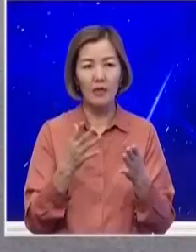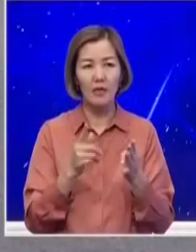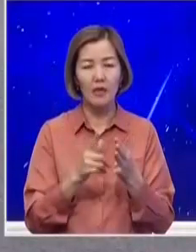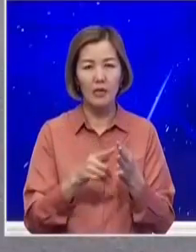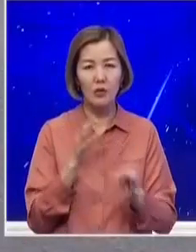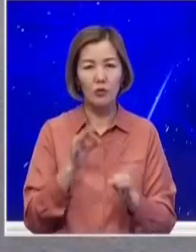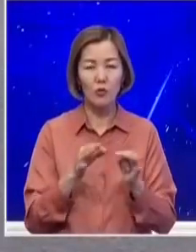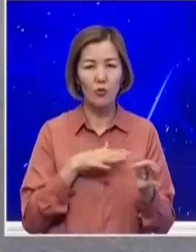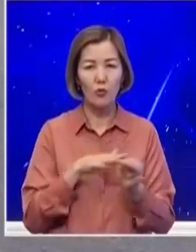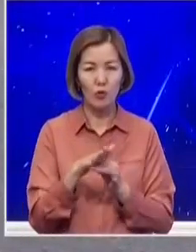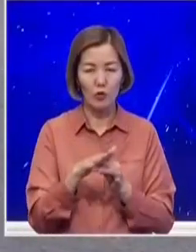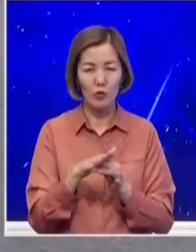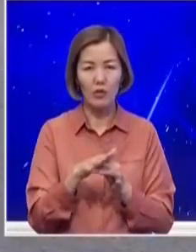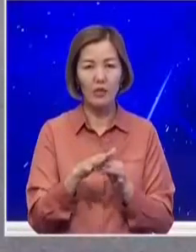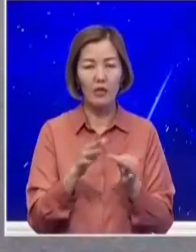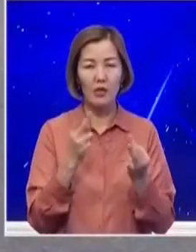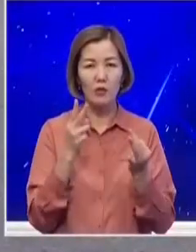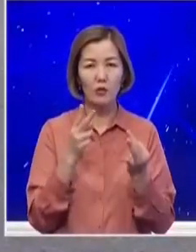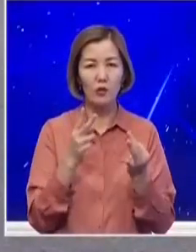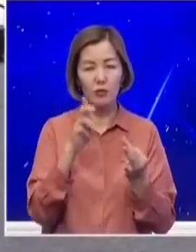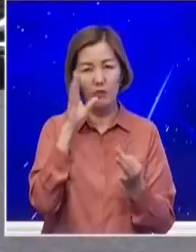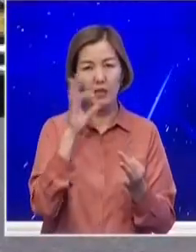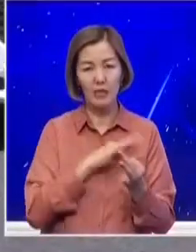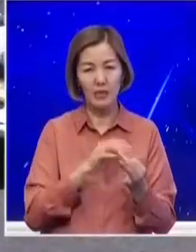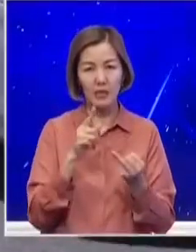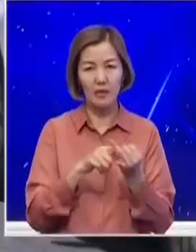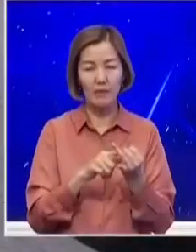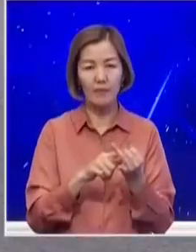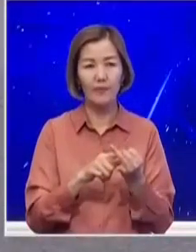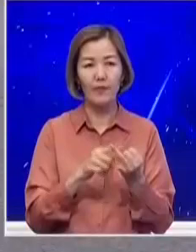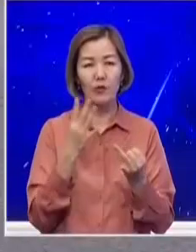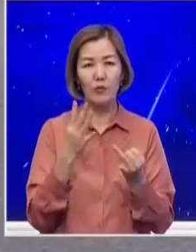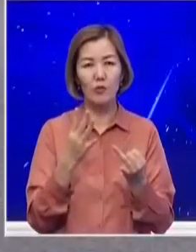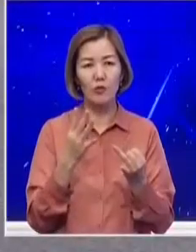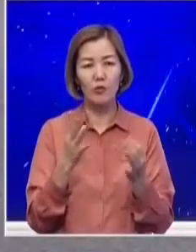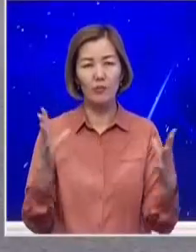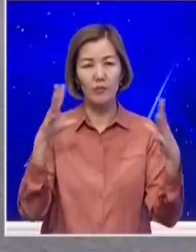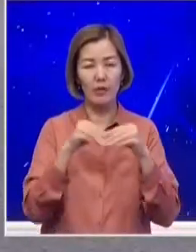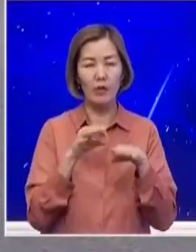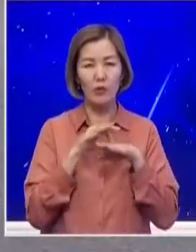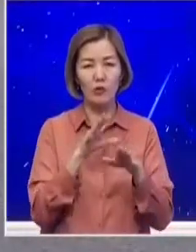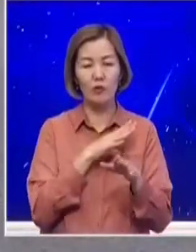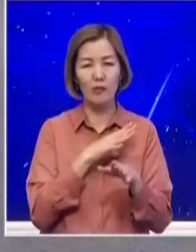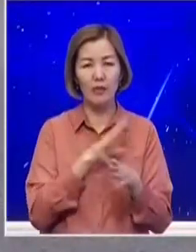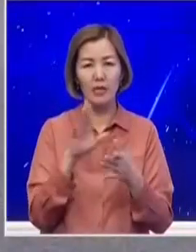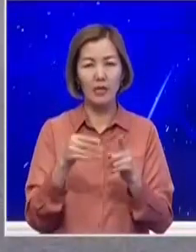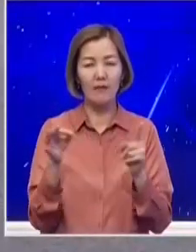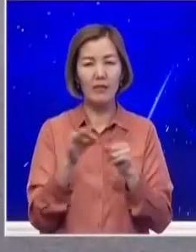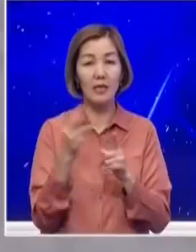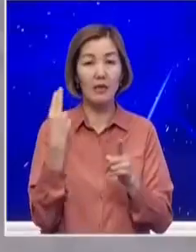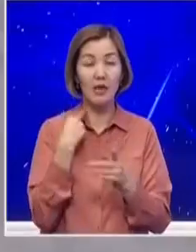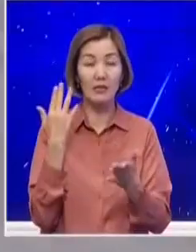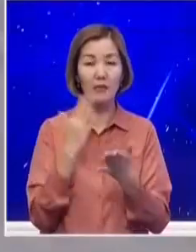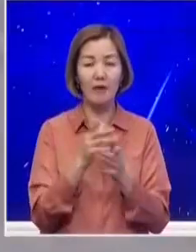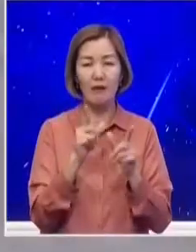сот орындаушылар және мемлекеттік кірістер басқармасының қызметкерлері бірлесе өткізіп жатыр. Негізгі мақсат өндірілмеген, төленбеген